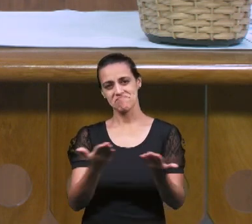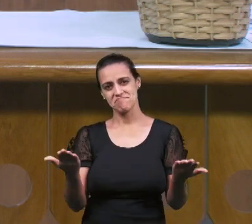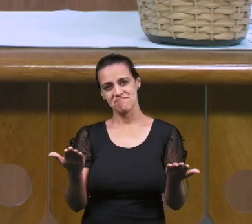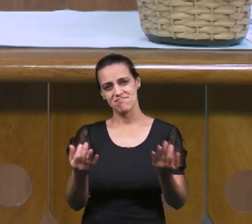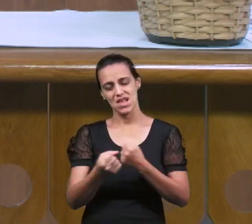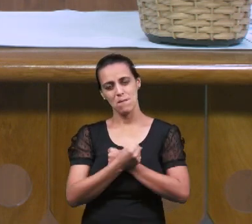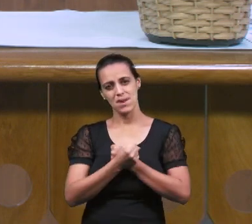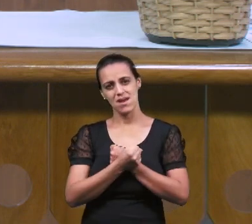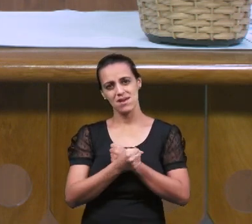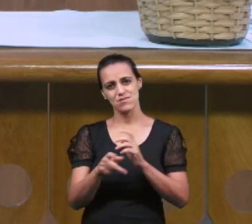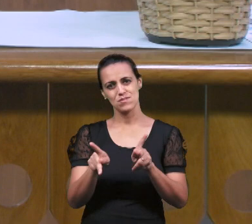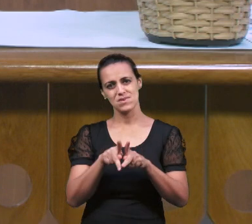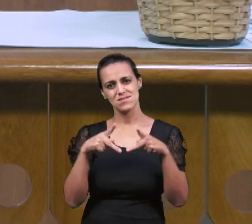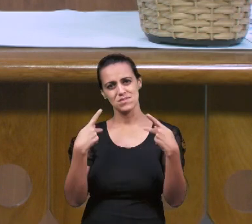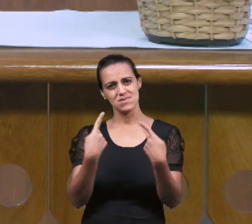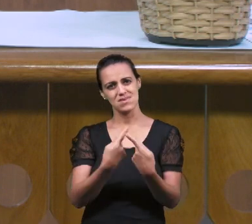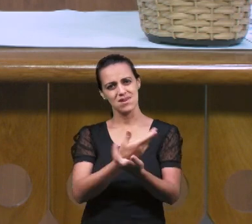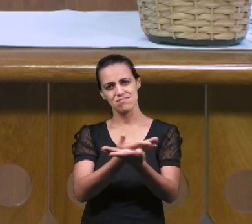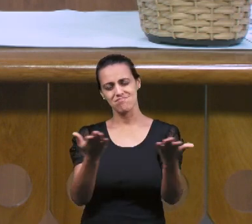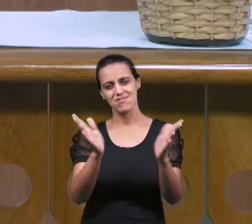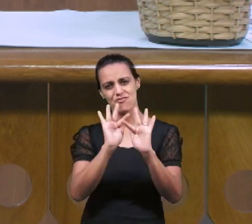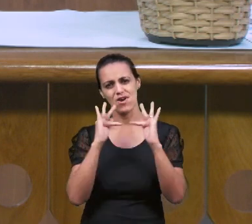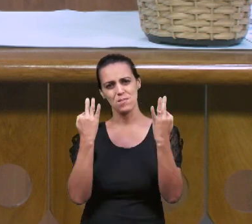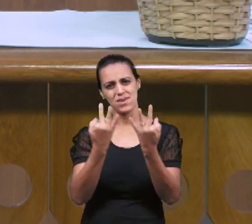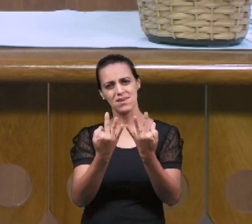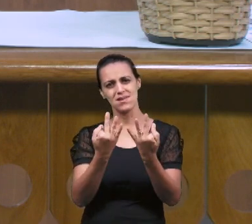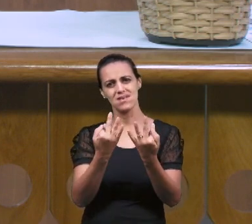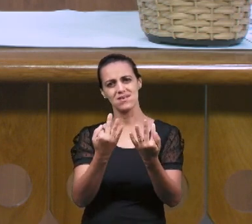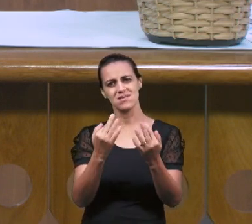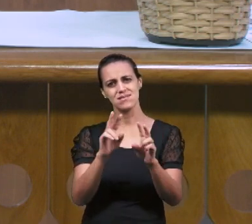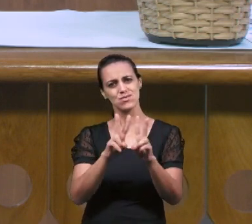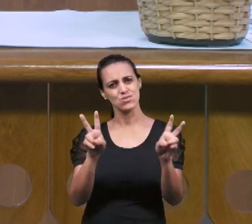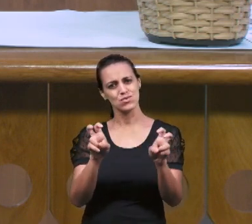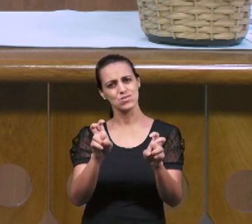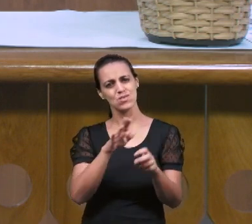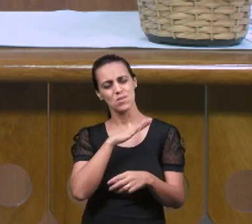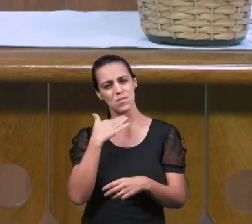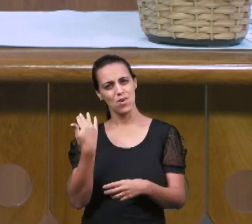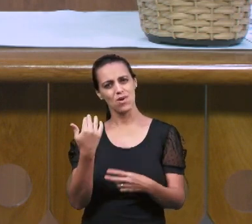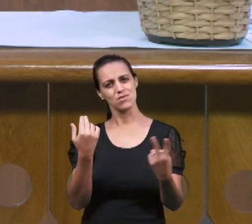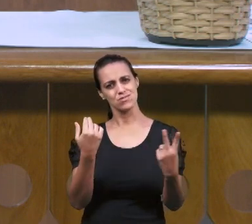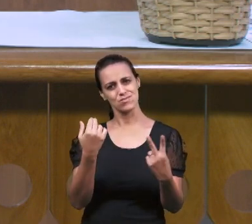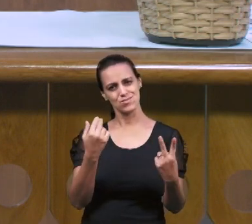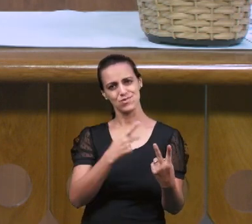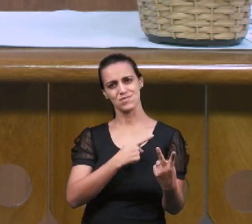au nom du presbytère, un message du presbytère aux membres de la famille